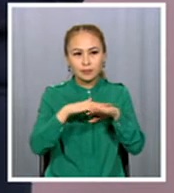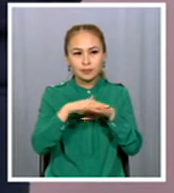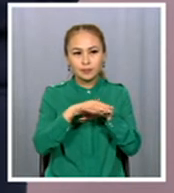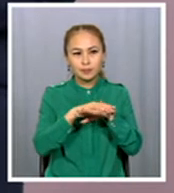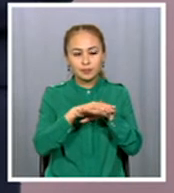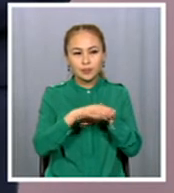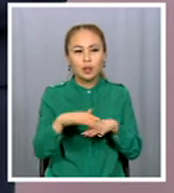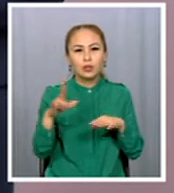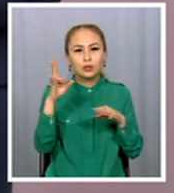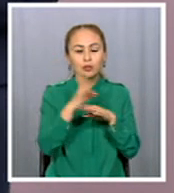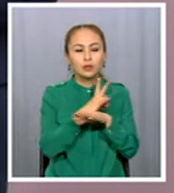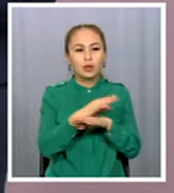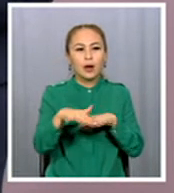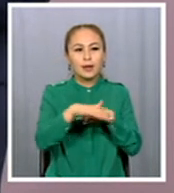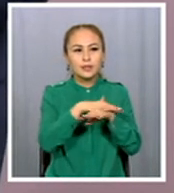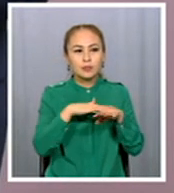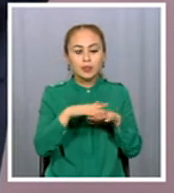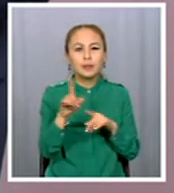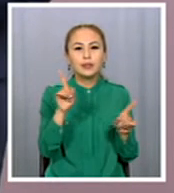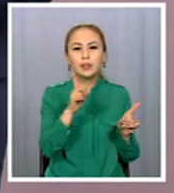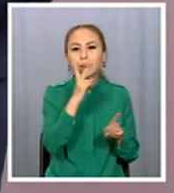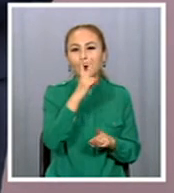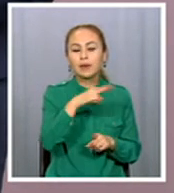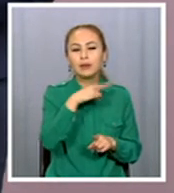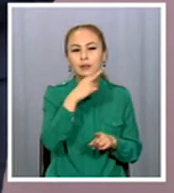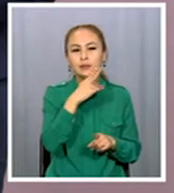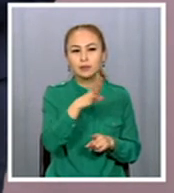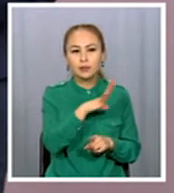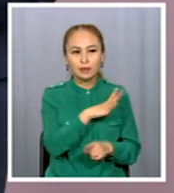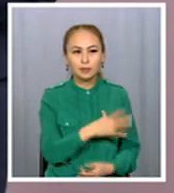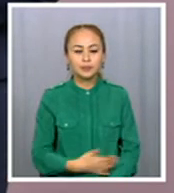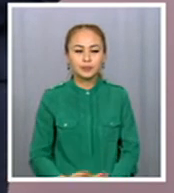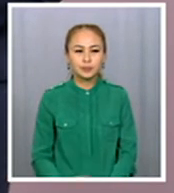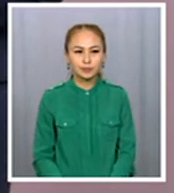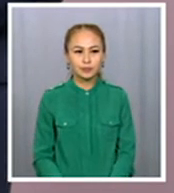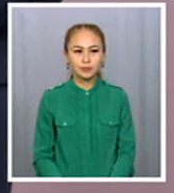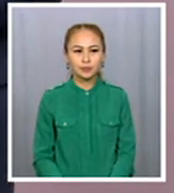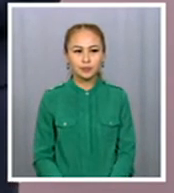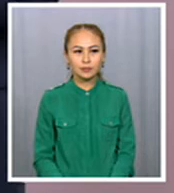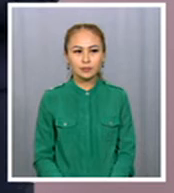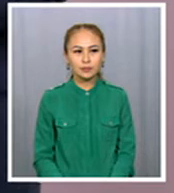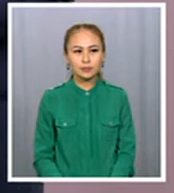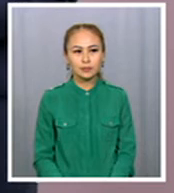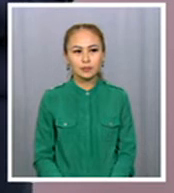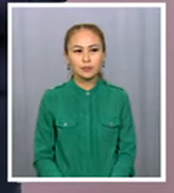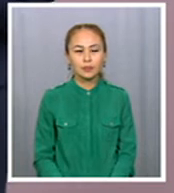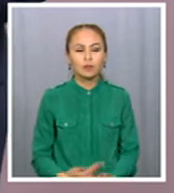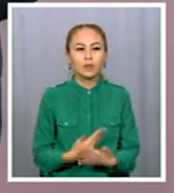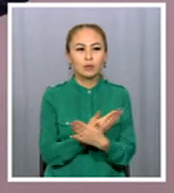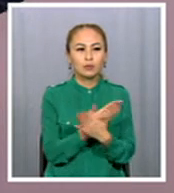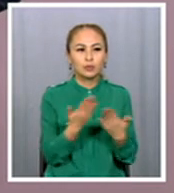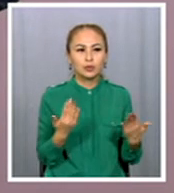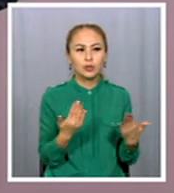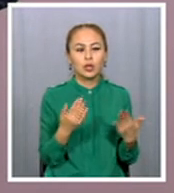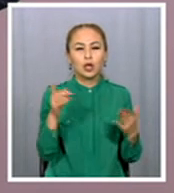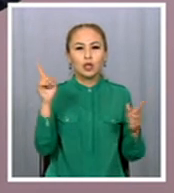Түнгі аспаннан не байқадыңдар? Ия, балалар, Мұны жұлдыздар